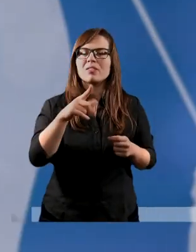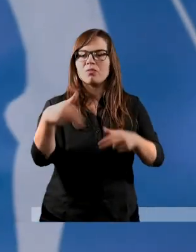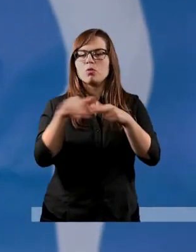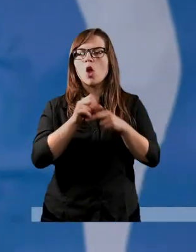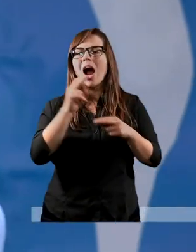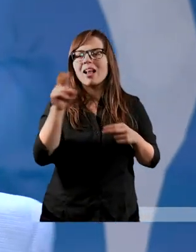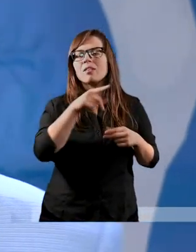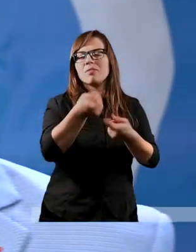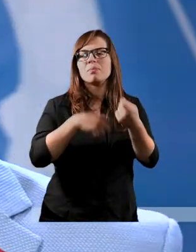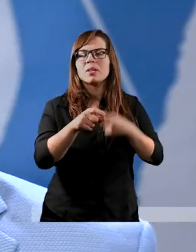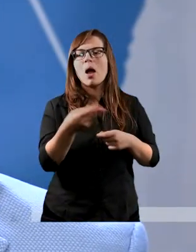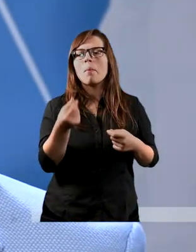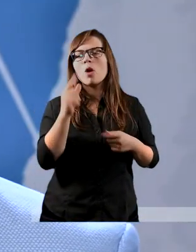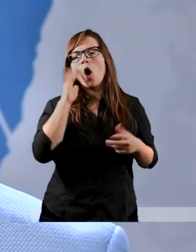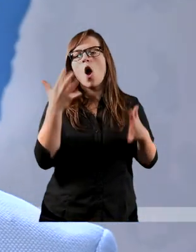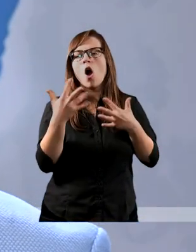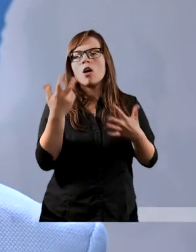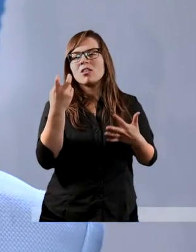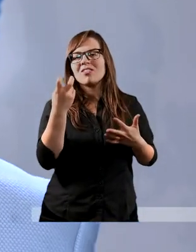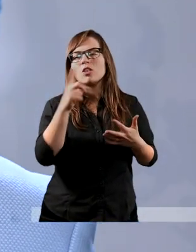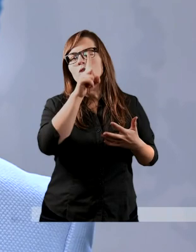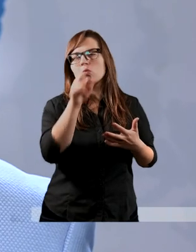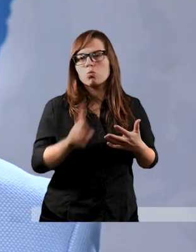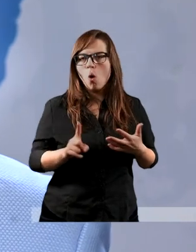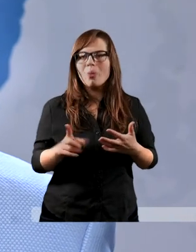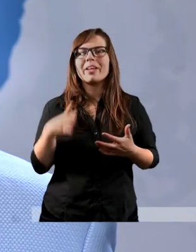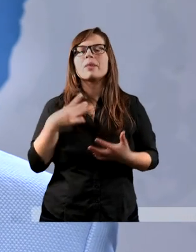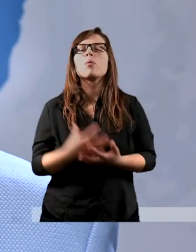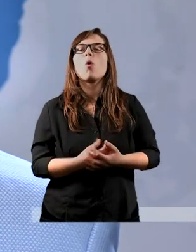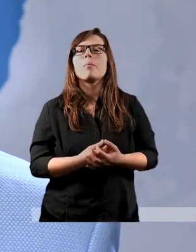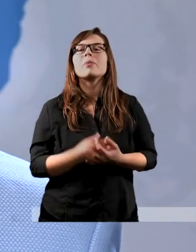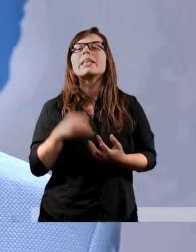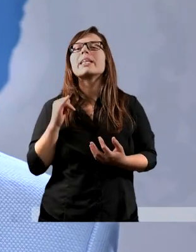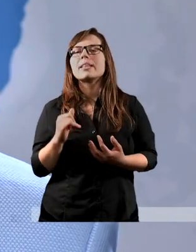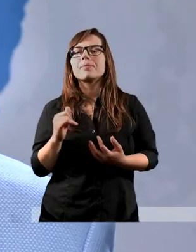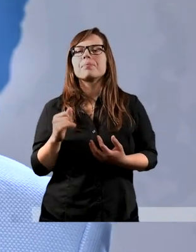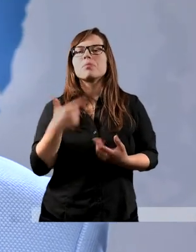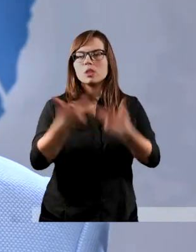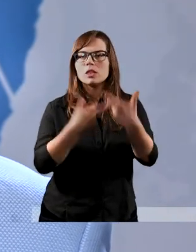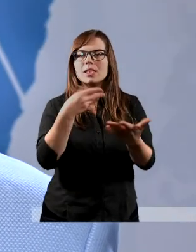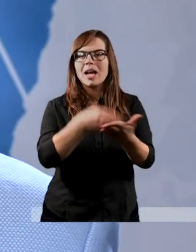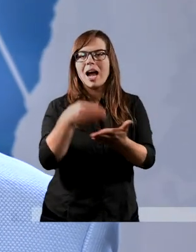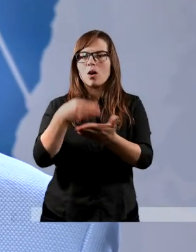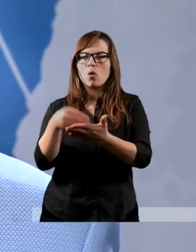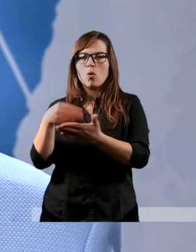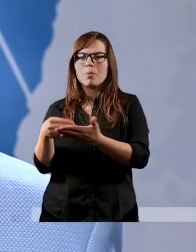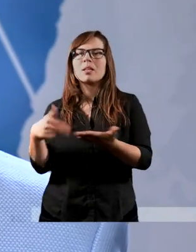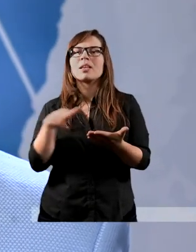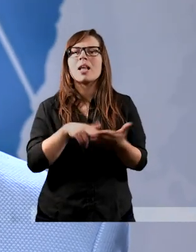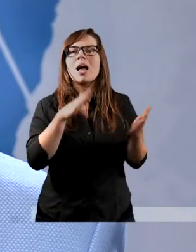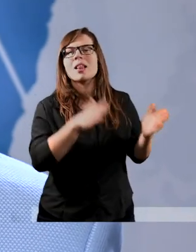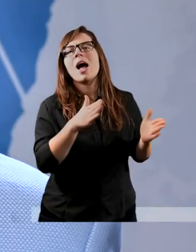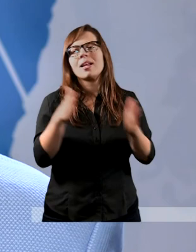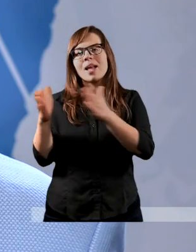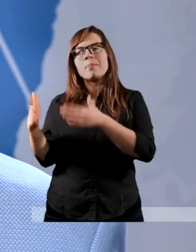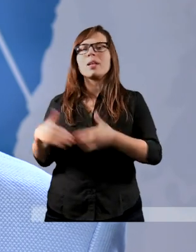do kantoru, wymieniłem te pieniądze, pamiętam, około 200 zł i zrobiłem zakupy na